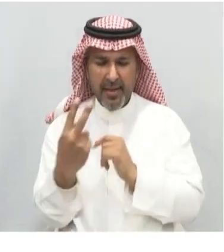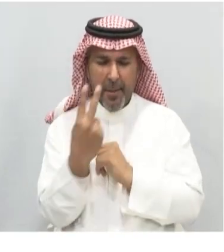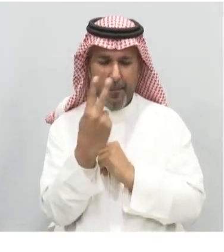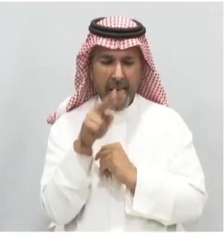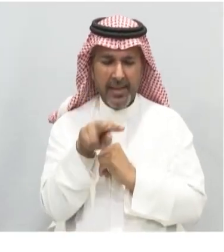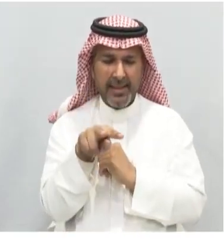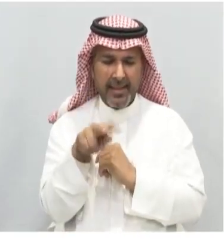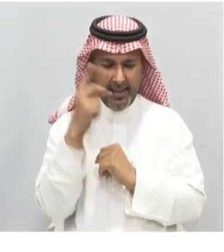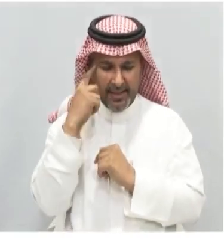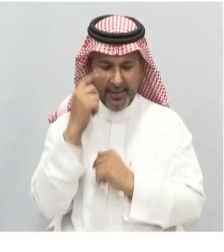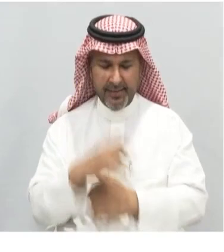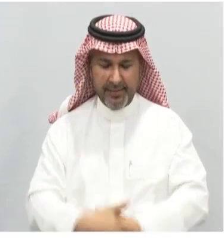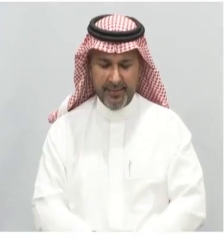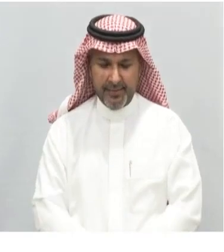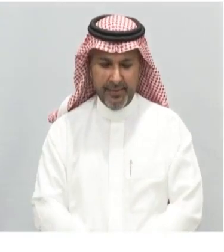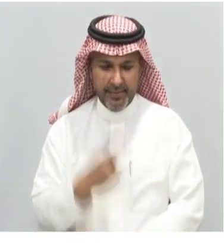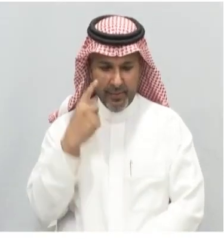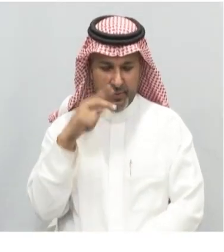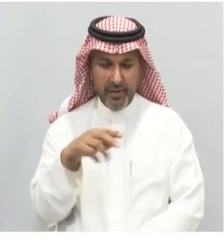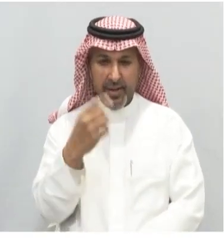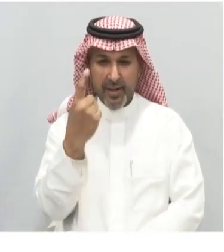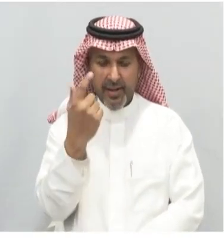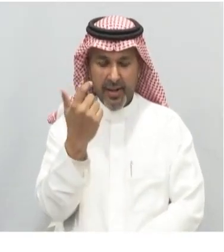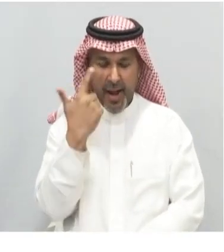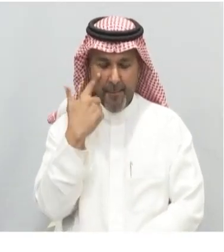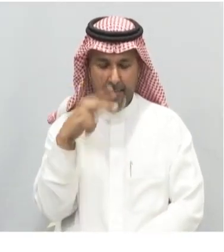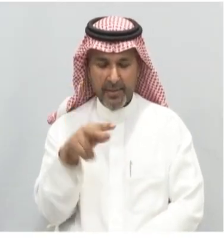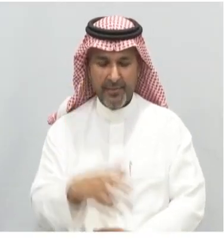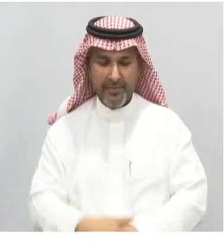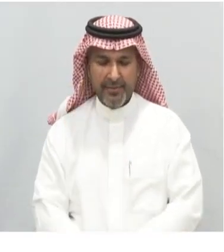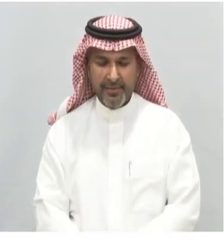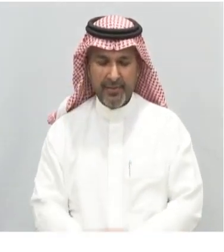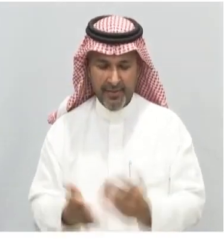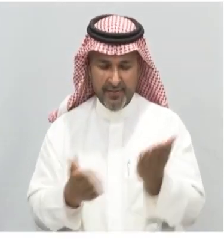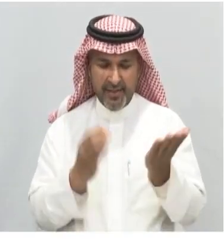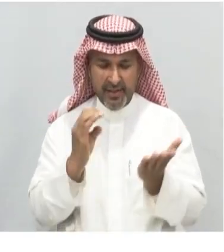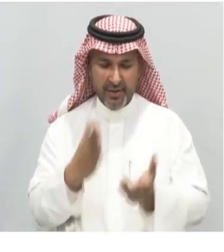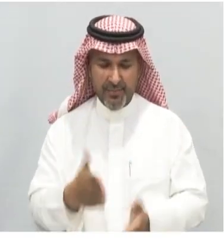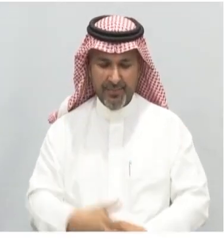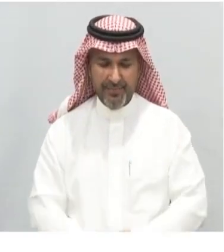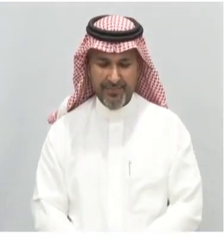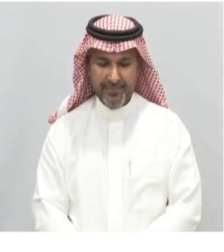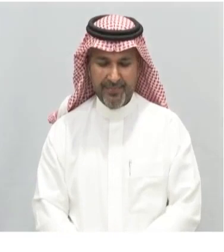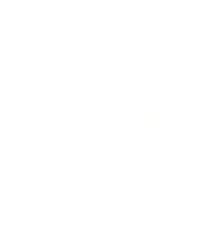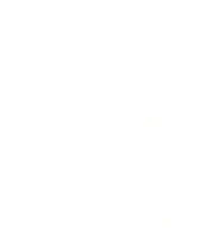200 بارك الله فيكم الان اترك لكم الفرصه مع السؤال الخامس تفضلوا يا مبدعين